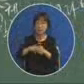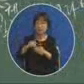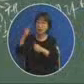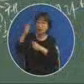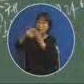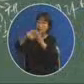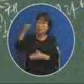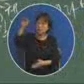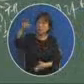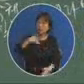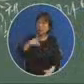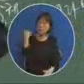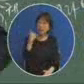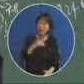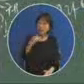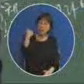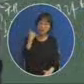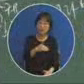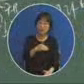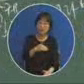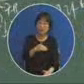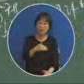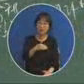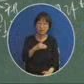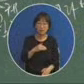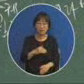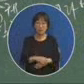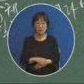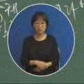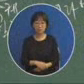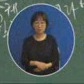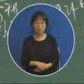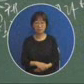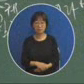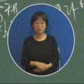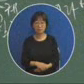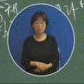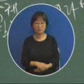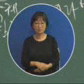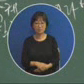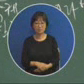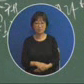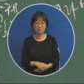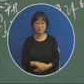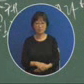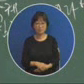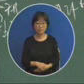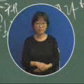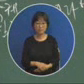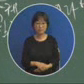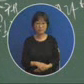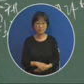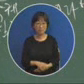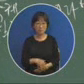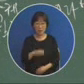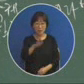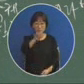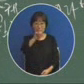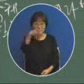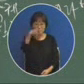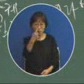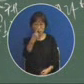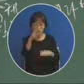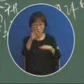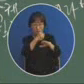see that Moses at first says, "I cannot go." He didn't even hesitate for a moment. He says, "I cannot go," and he's right. 가면 죽습니다. If I go,